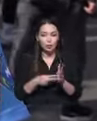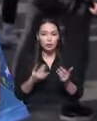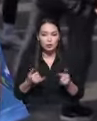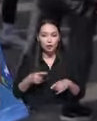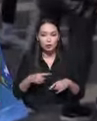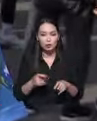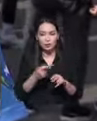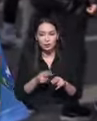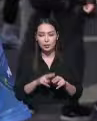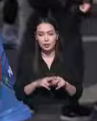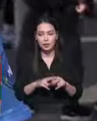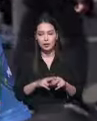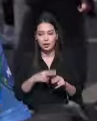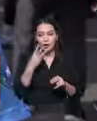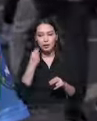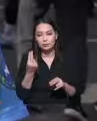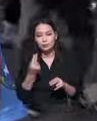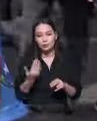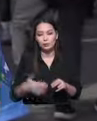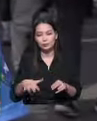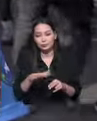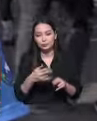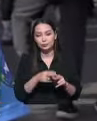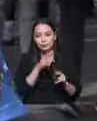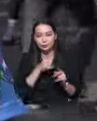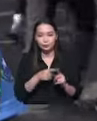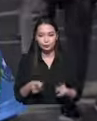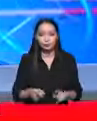Алматы мен Астана арасындағы уақытын салыстыру.